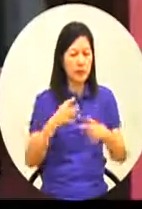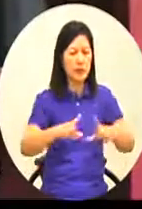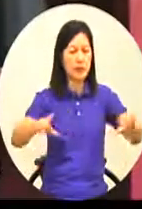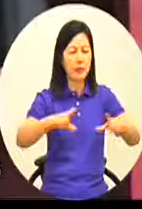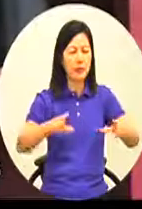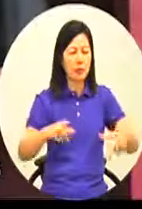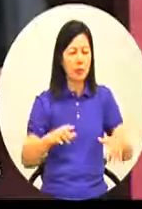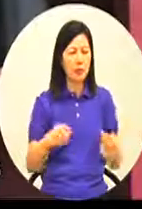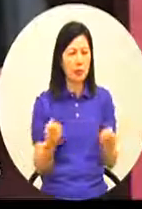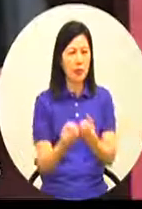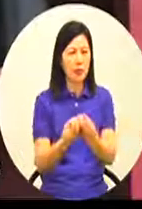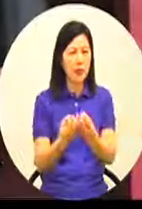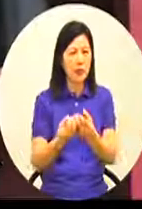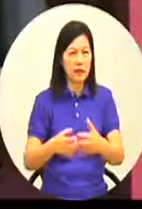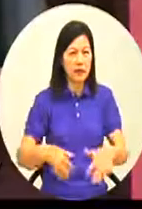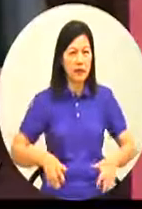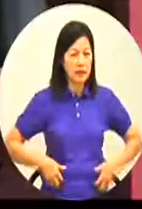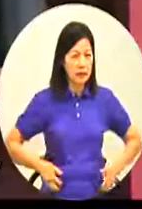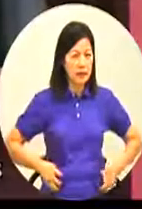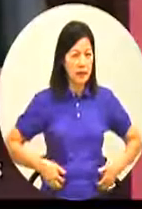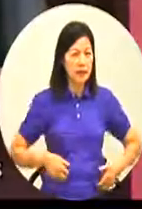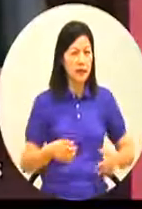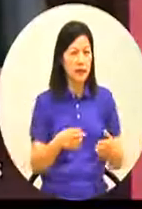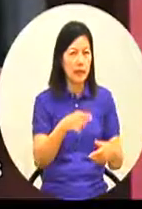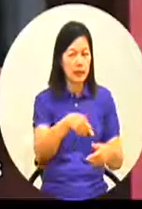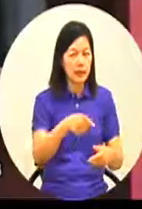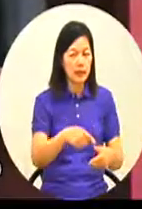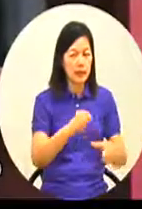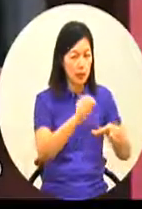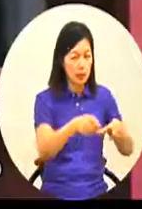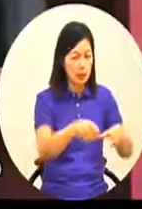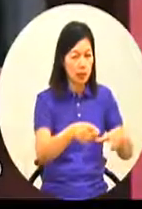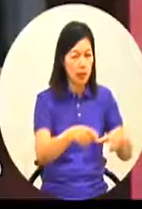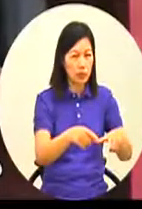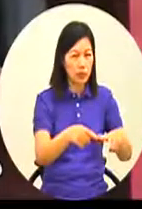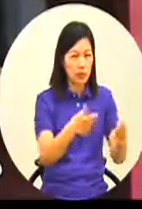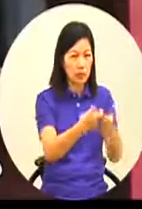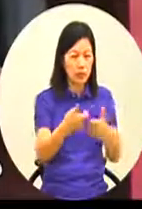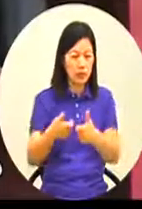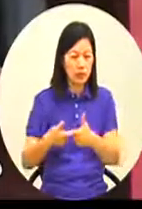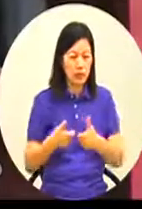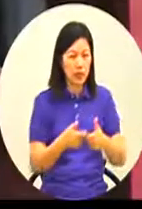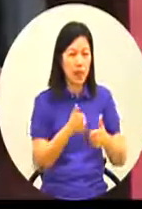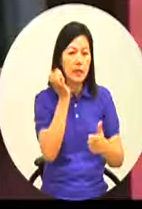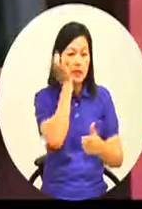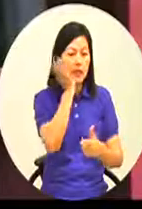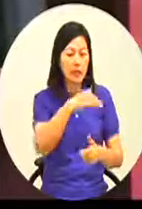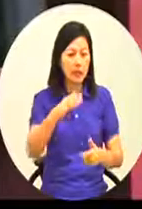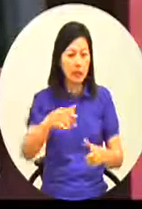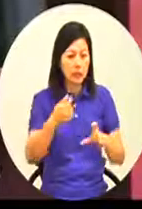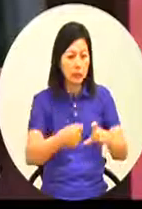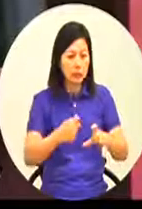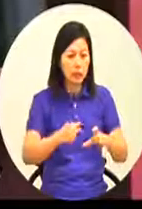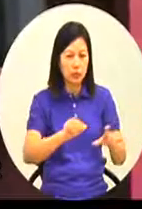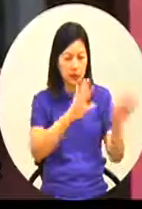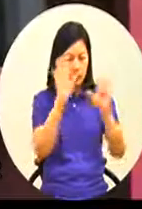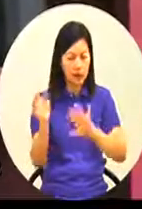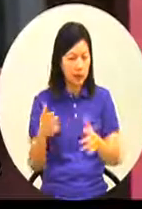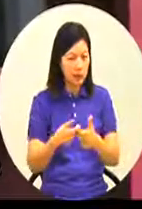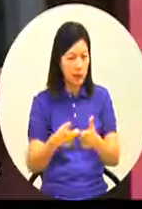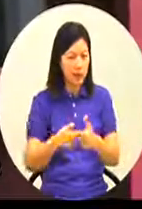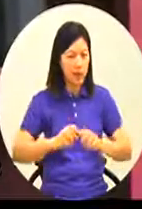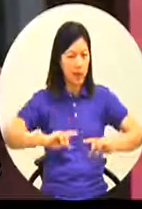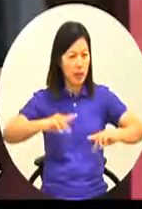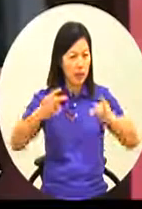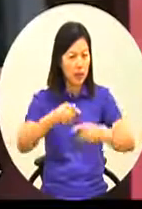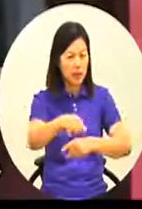生紧急的灾害的时候，这个厂商他可能没有办法应付所有整个大冈山区所有的现状。所以针对这个部